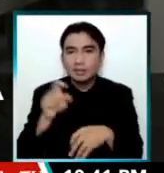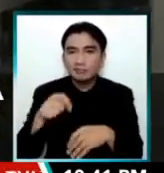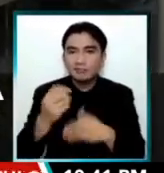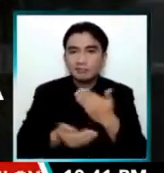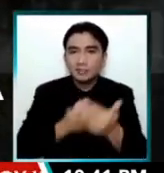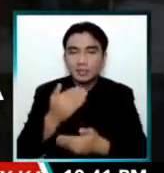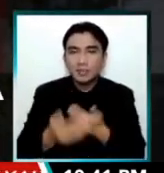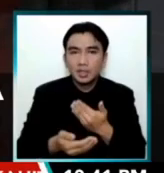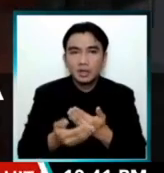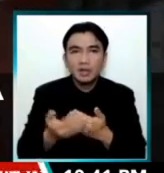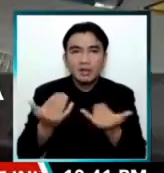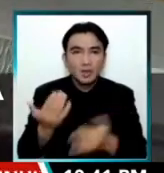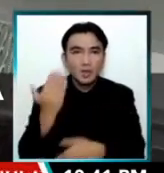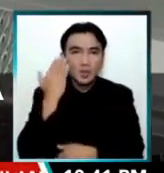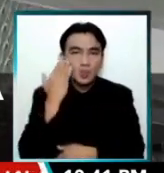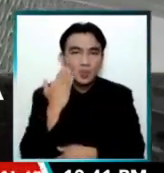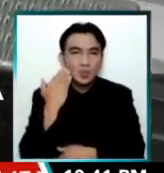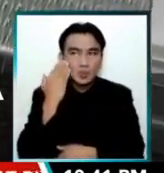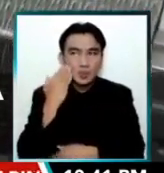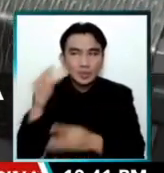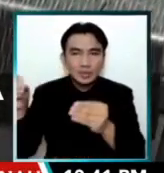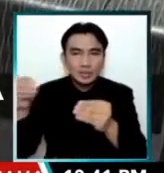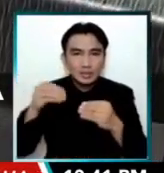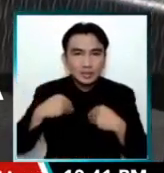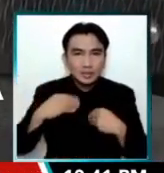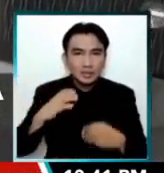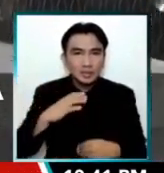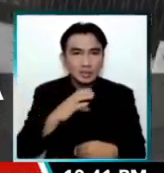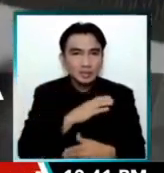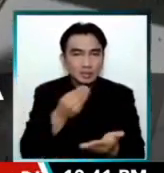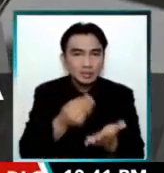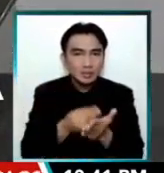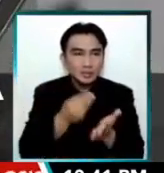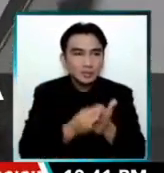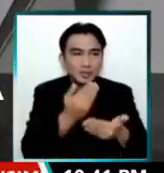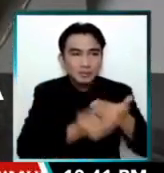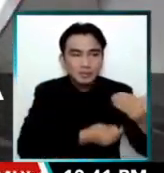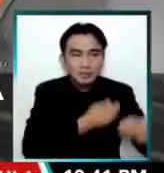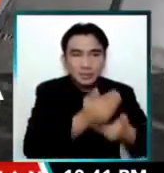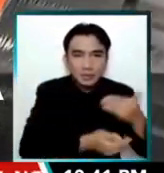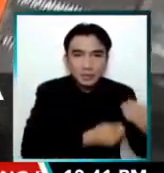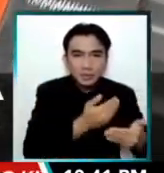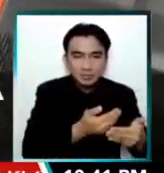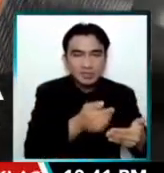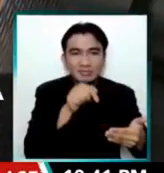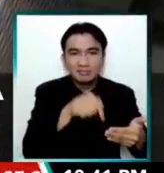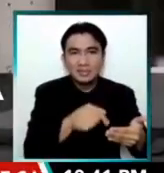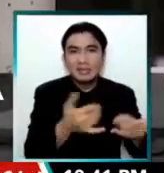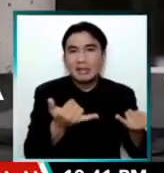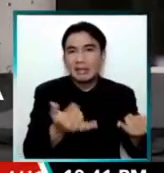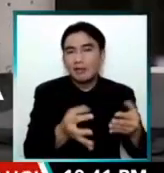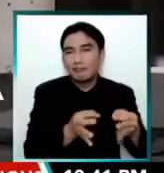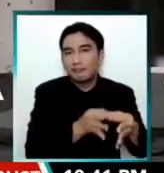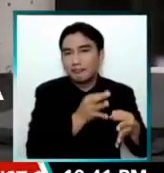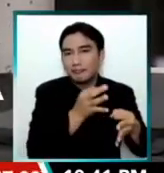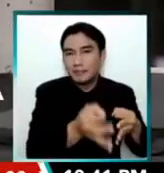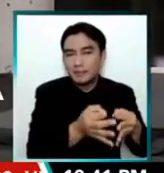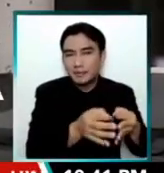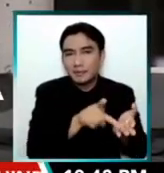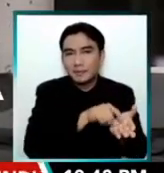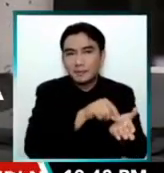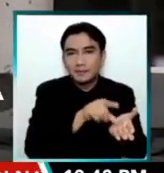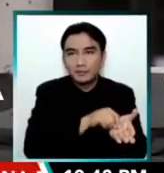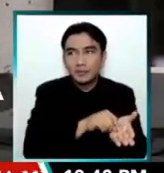mga naibigay na pondo ng Kongreso noong mga nakaraang taon para ma-print ang mga plaka. Nagka-problema rin sa isang contractor nila